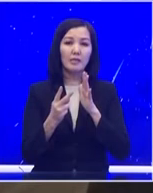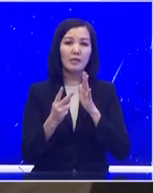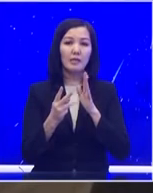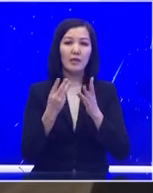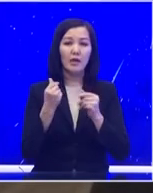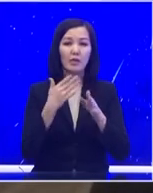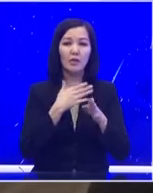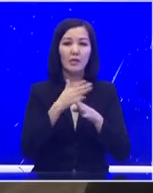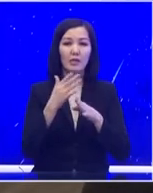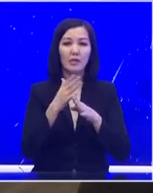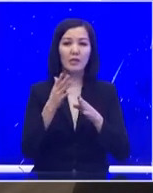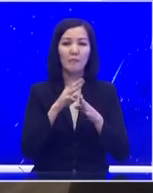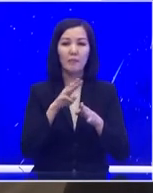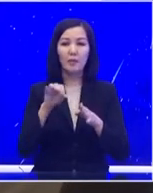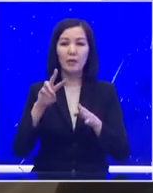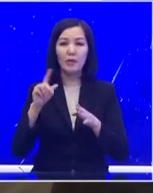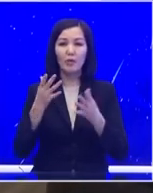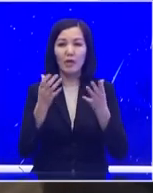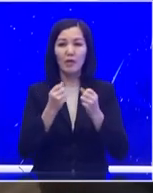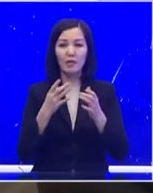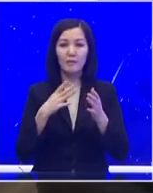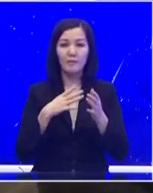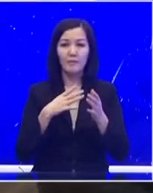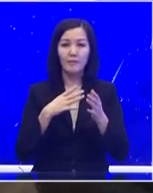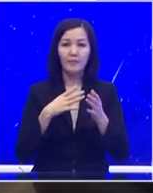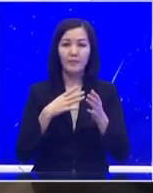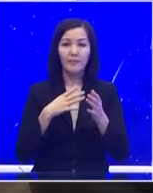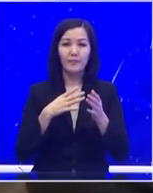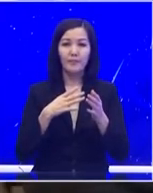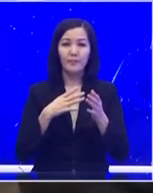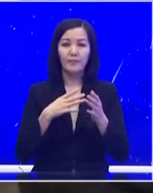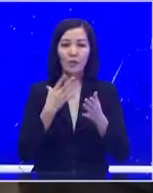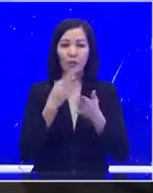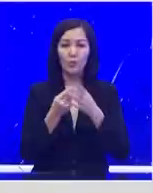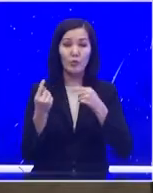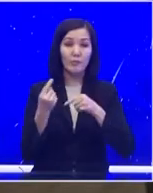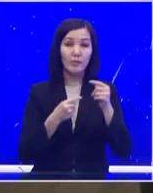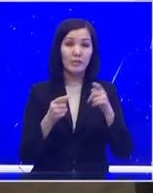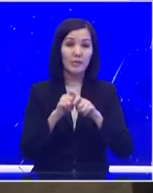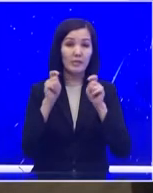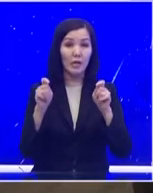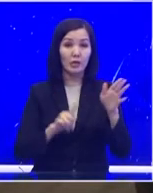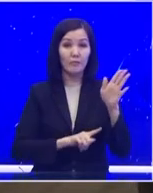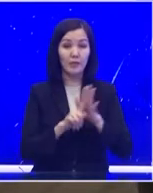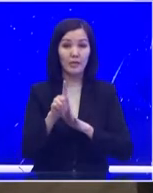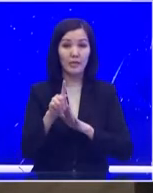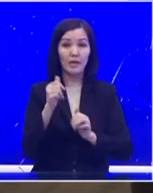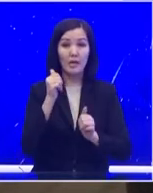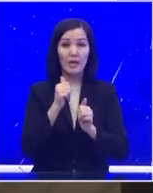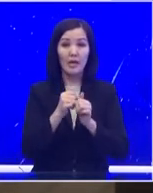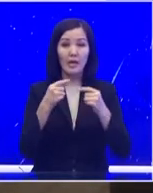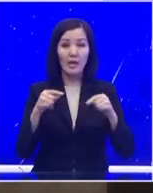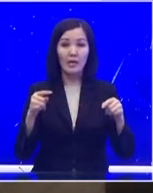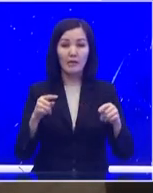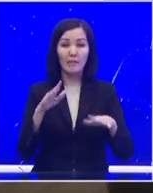қаржы алып, 62 миллион құрамда теңгеде қаржы алып, өз бизнесін бастады. Енді әр банктың